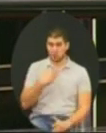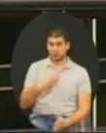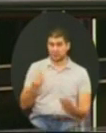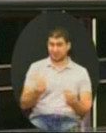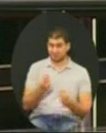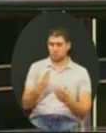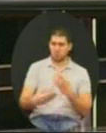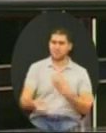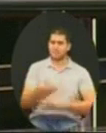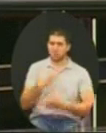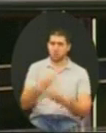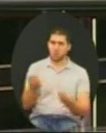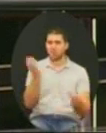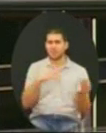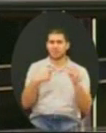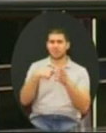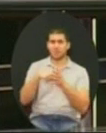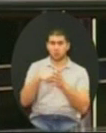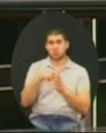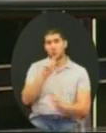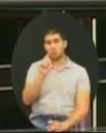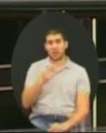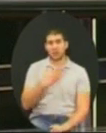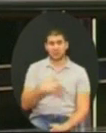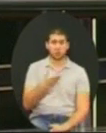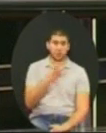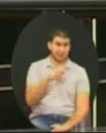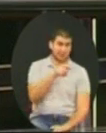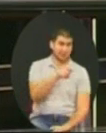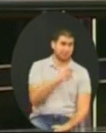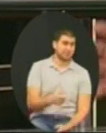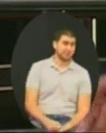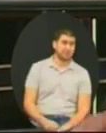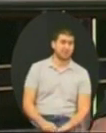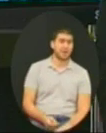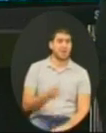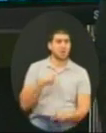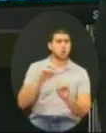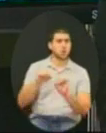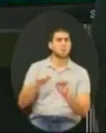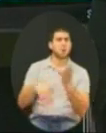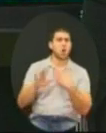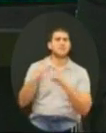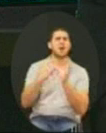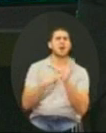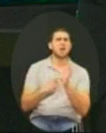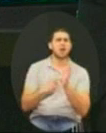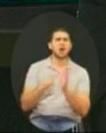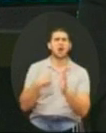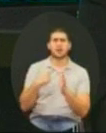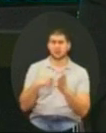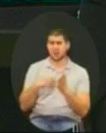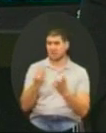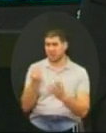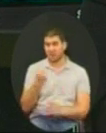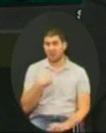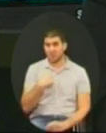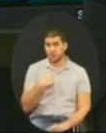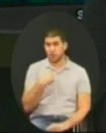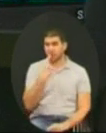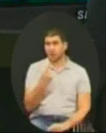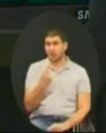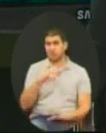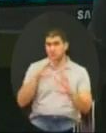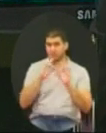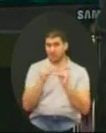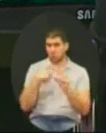שלנו? בוא תכניס את התיקונים שלנו. יכול להיות שירצו. גם אתם? אני מזכיר לך שאנחנו תומכים ברוב החקיקה. אתם מכינים כבר תיקונים? לא, אני רק אומר, קודם